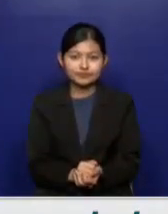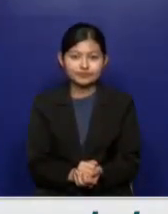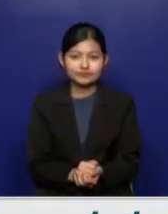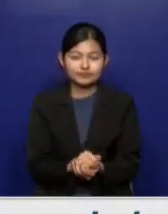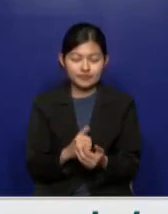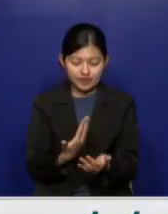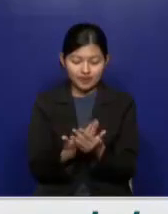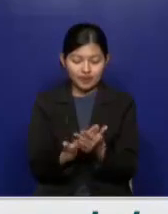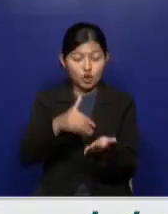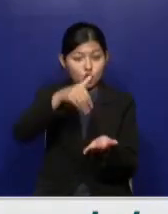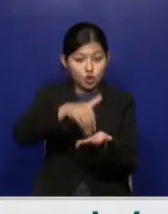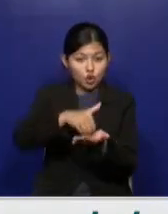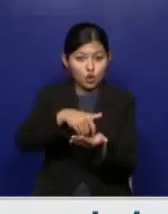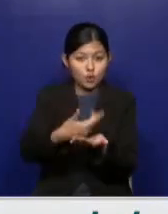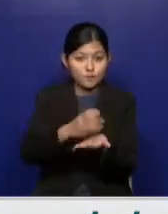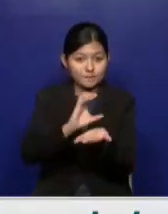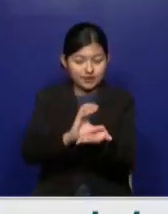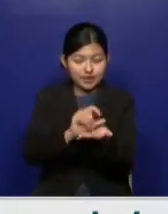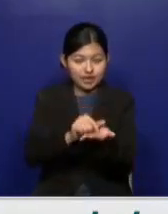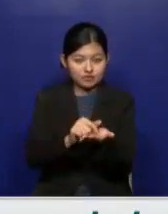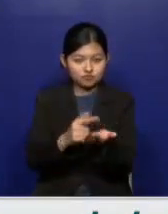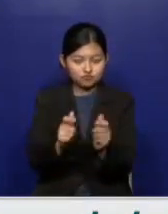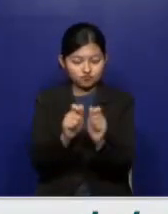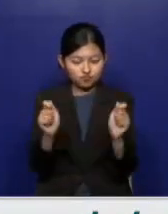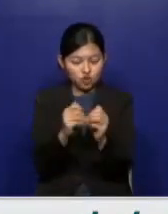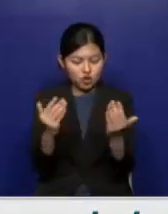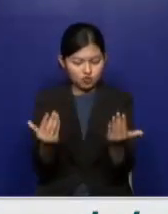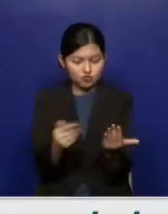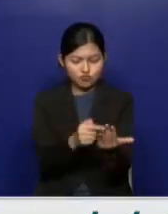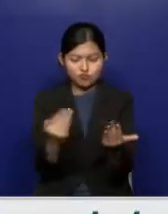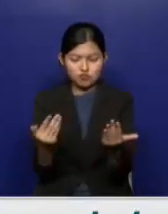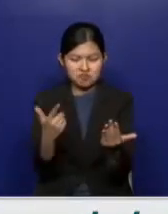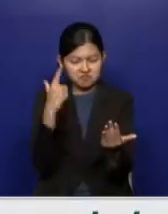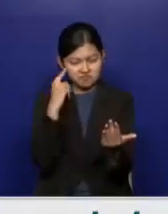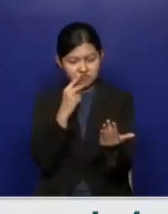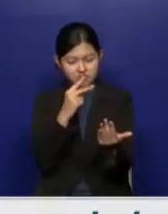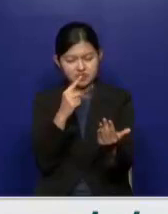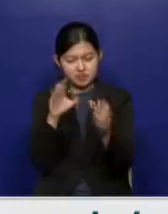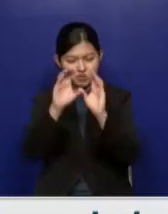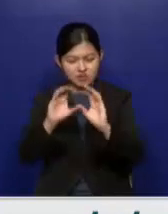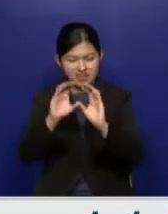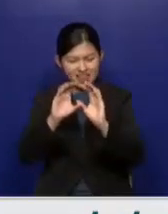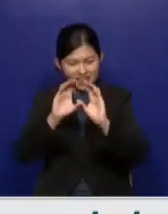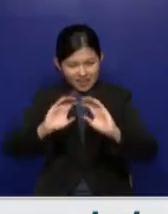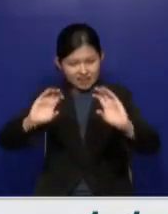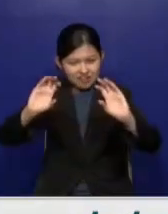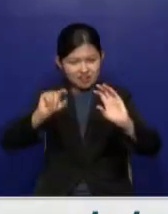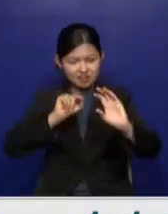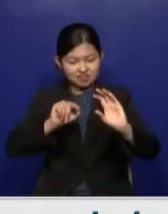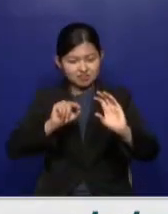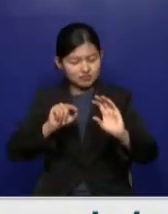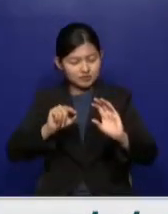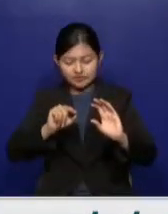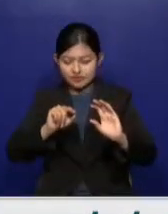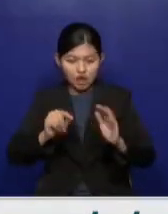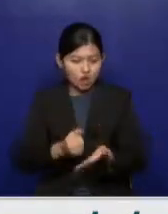บกลางใน2อนุนี้เนี่ยนะครับผมเห็นว่ารัฐบาลยังไม่ได้ให้ความเป็นธรร